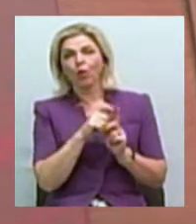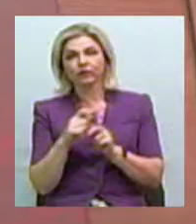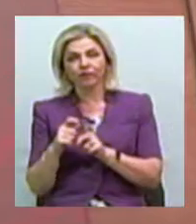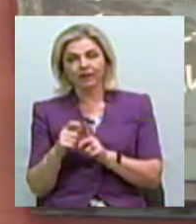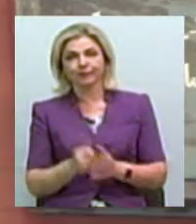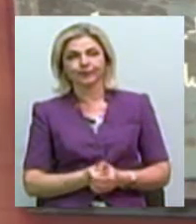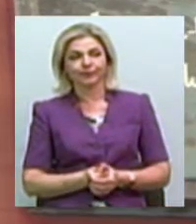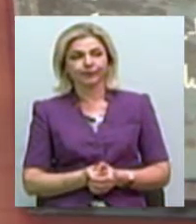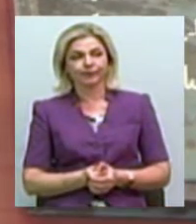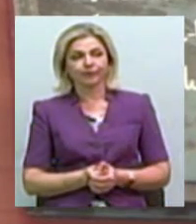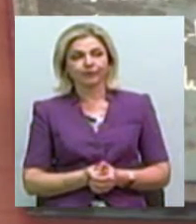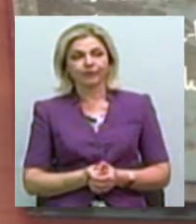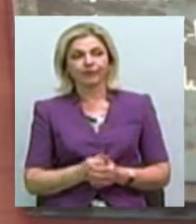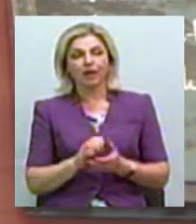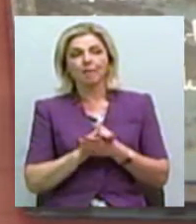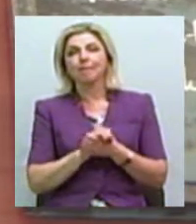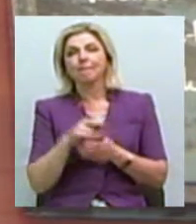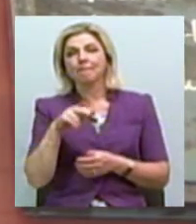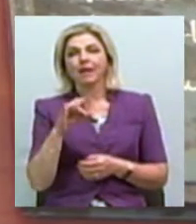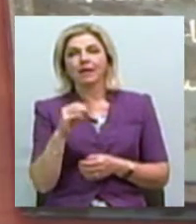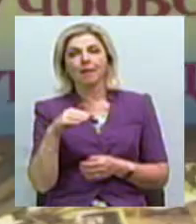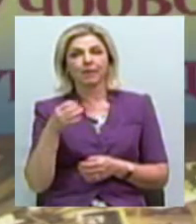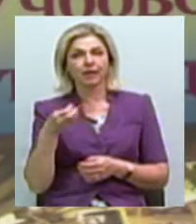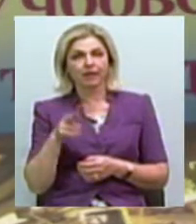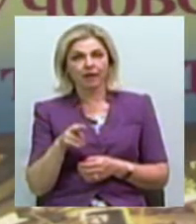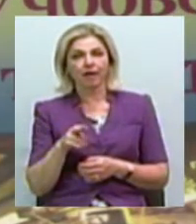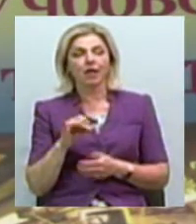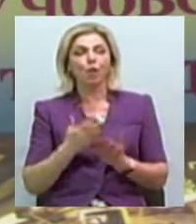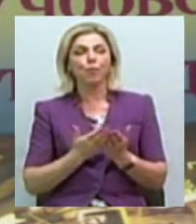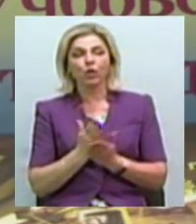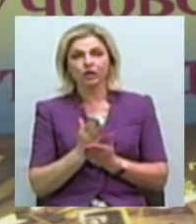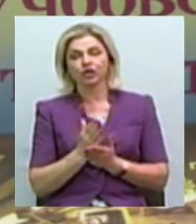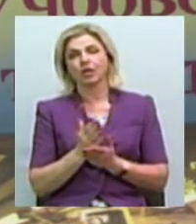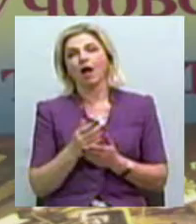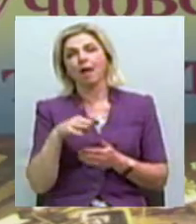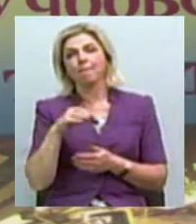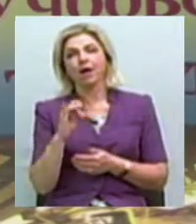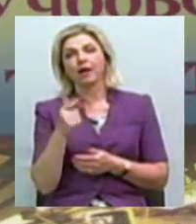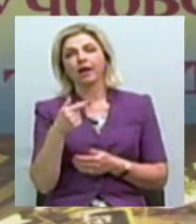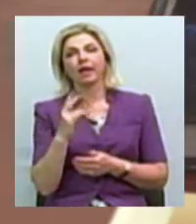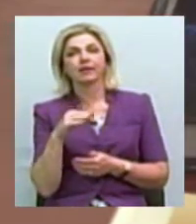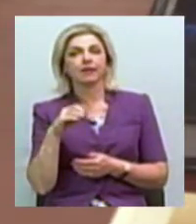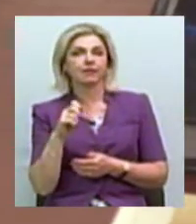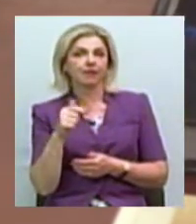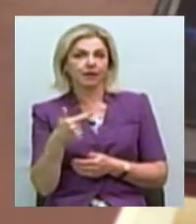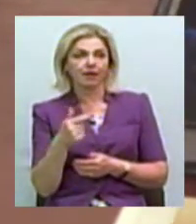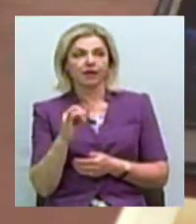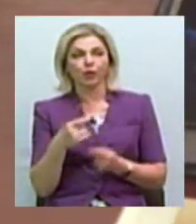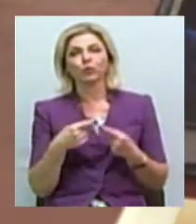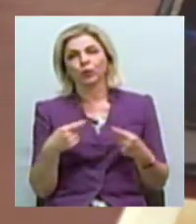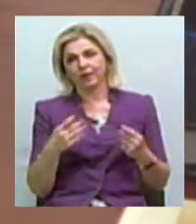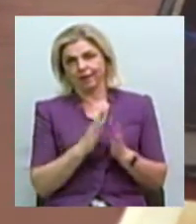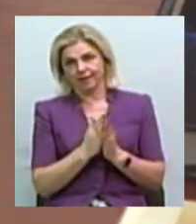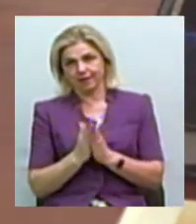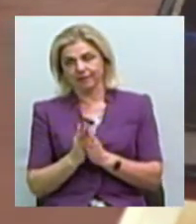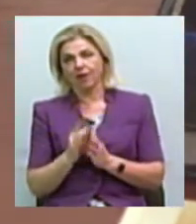Бузько-Інгульського межиріччя, «Перемир'я» Геннадія Мовчанова, «Політичний маркетинг» Сергія Шубіна, ліроепічна поема